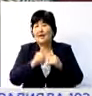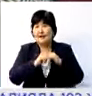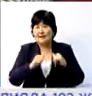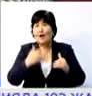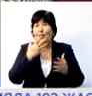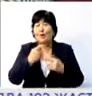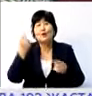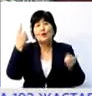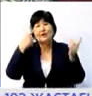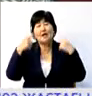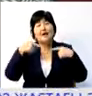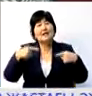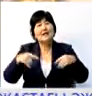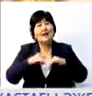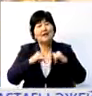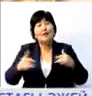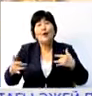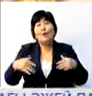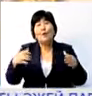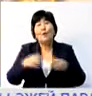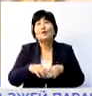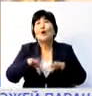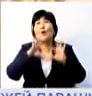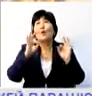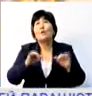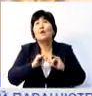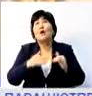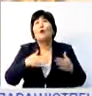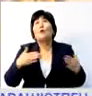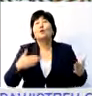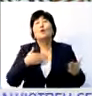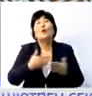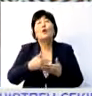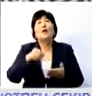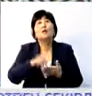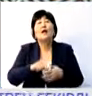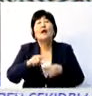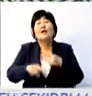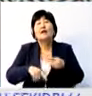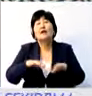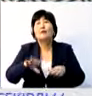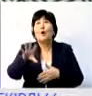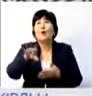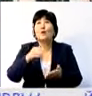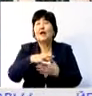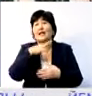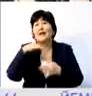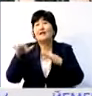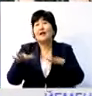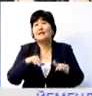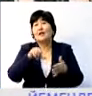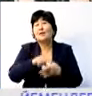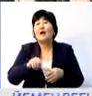өз шығармашылықтарын жан жақты дамытқан өнер ұжымы өңір мәдениетінің дамуына өлшеусіз үлес қосты. Кейінгі буын өнеге алатын талай істің басында